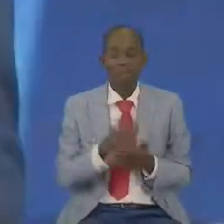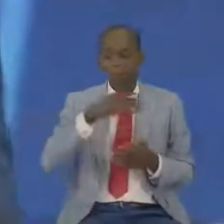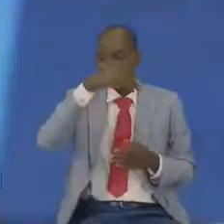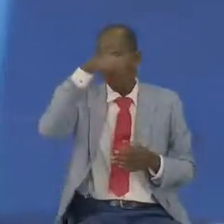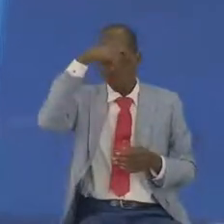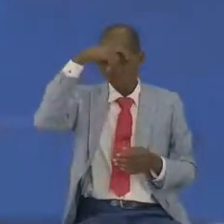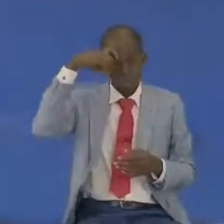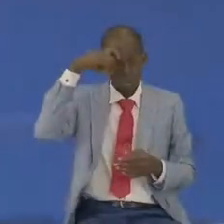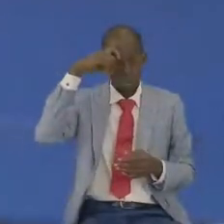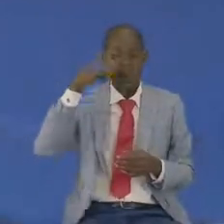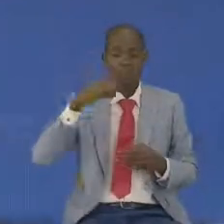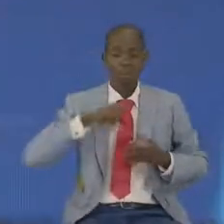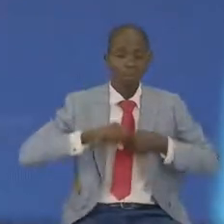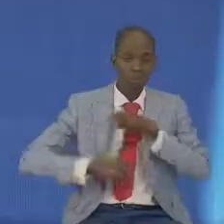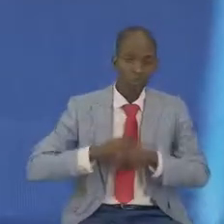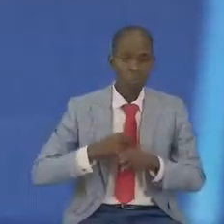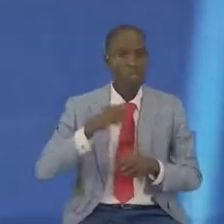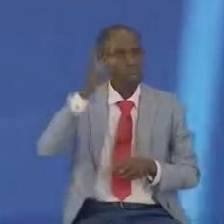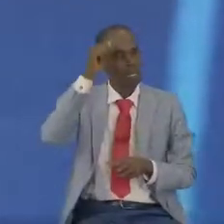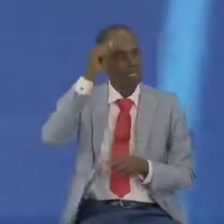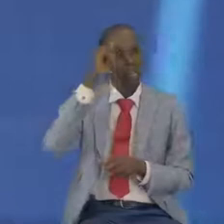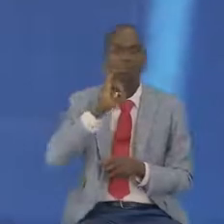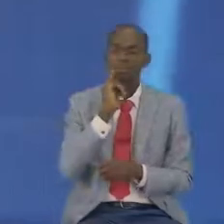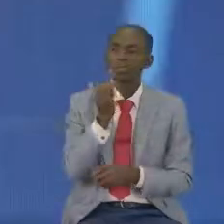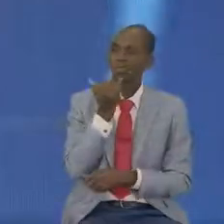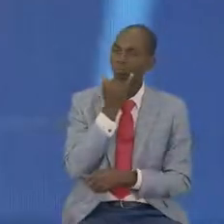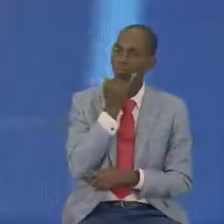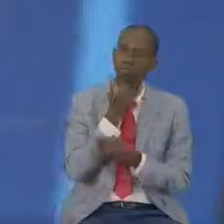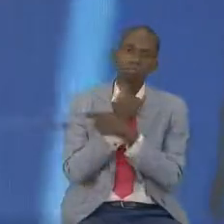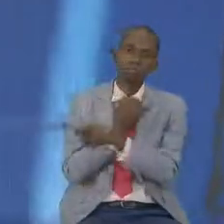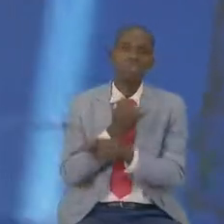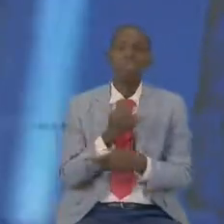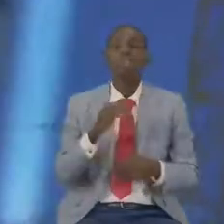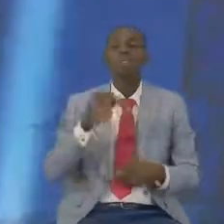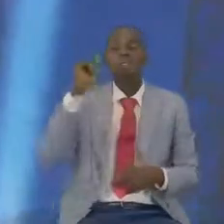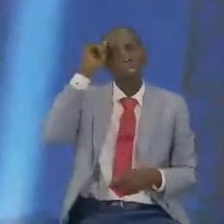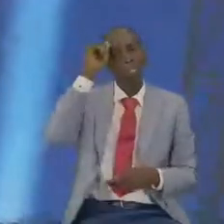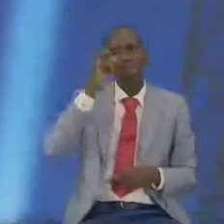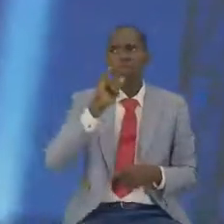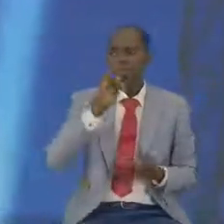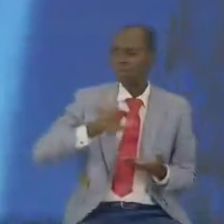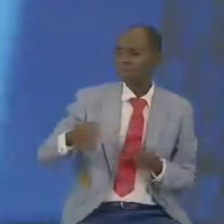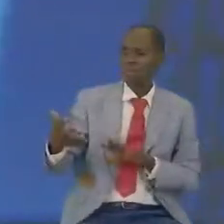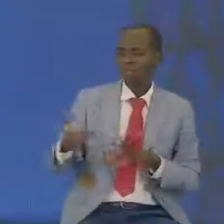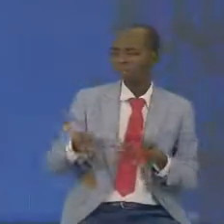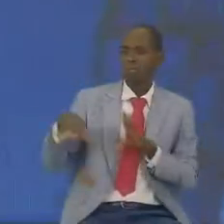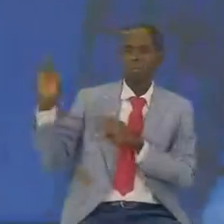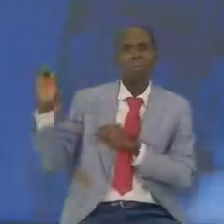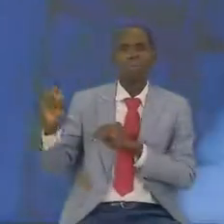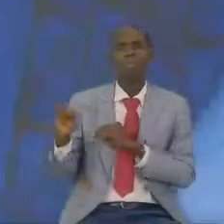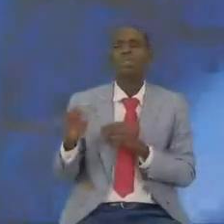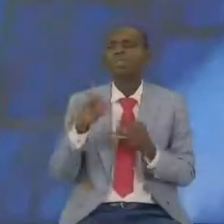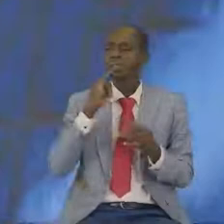ça, c'est Adam, c'est Adam. Adam est parti, non? Maintenant, tout nous revient maintenant. En dehors d'Adam, laissez Adam